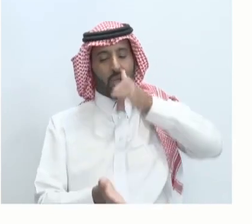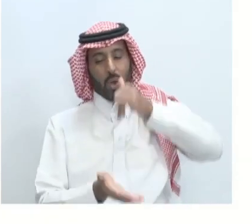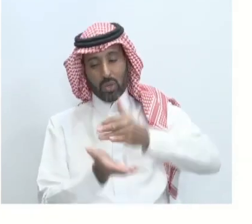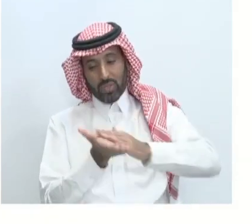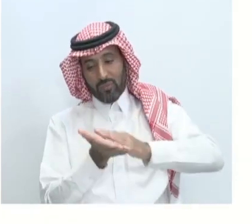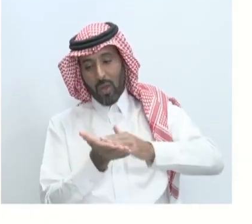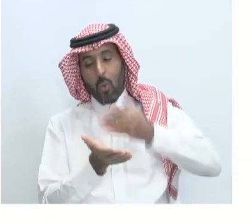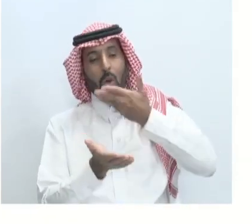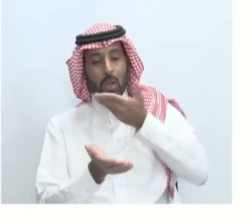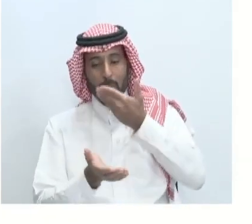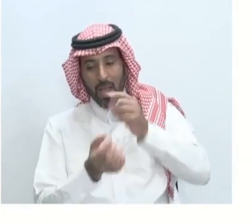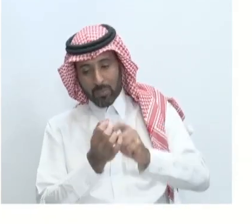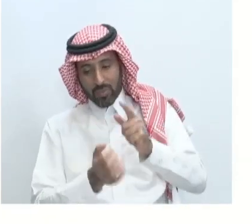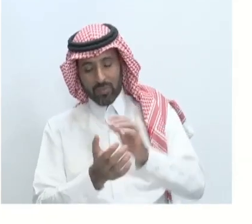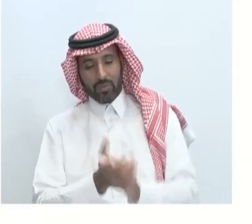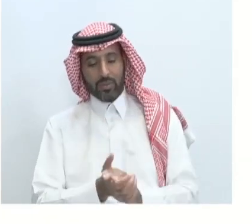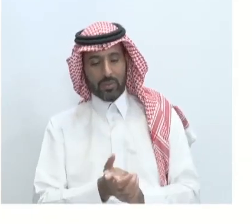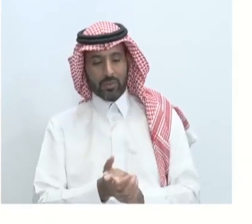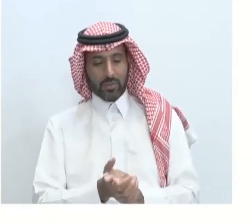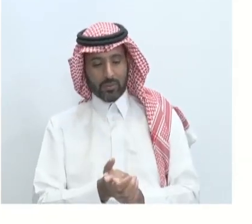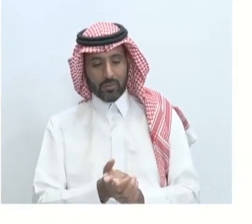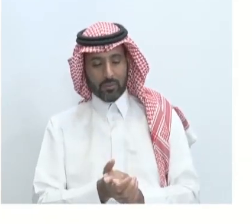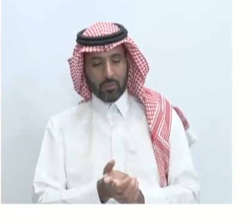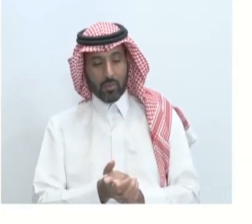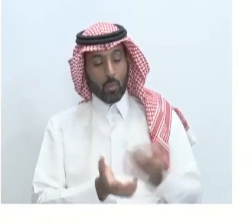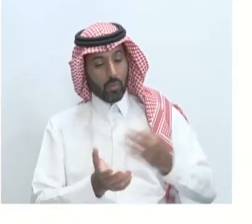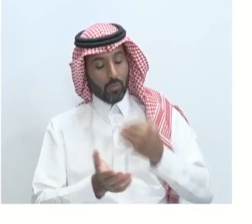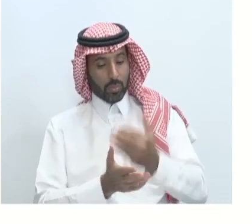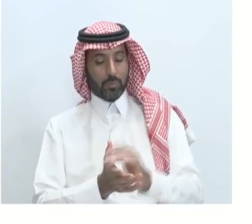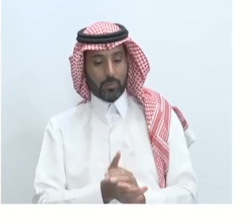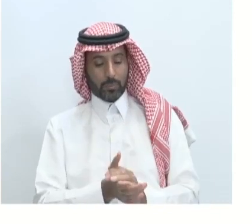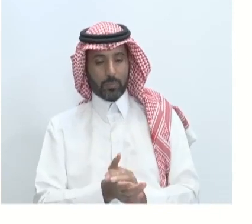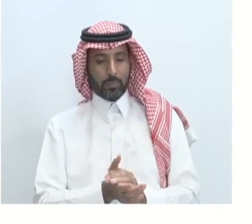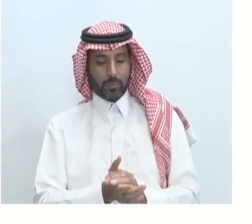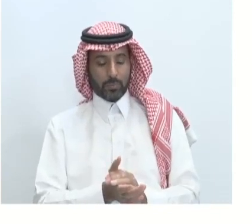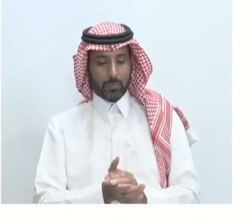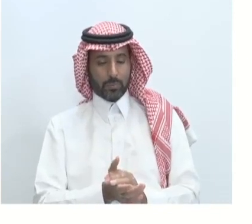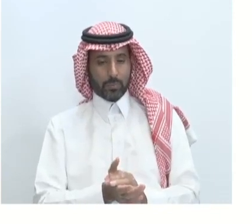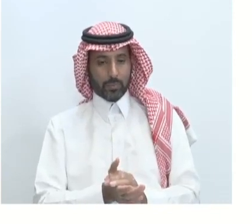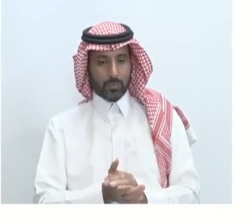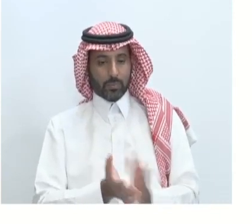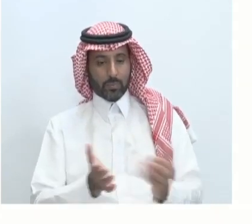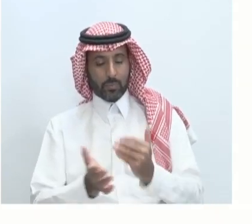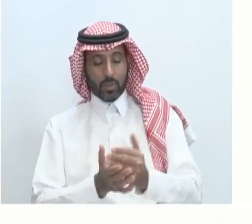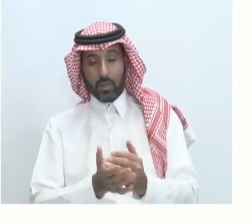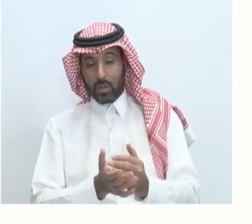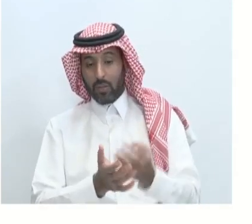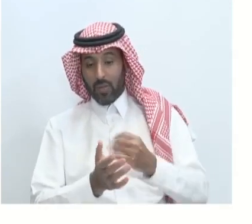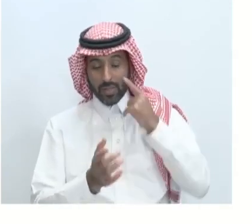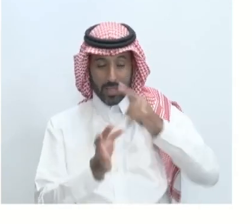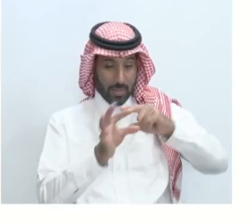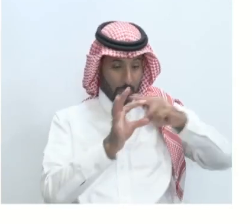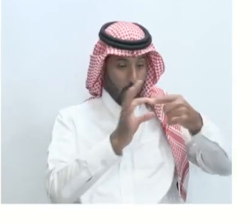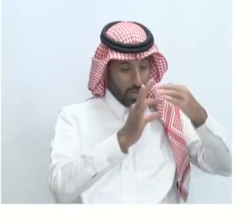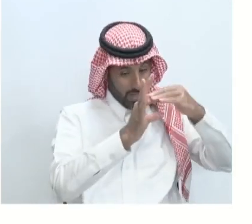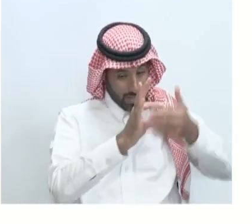والماء المقطر ومن مزاياه ايضا عزيزي الطالب عزيزتي الطالبه ان موضع